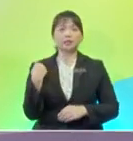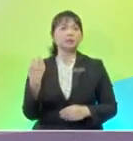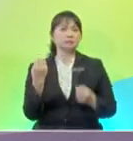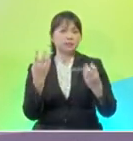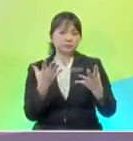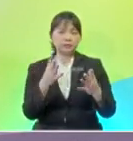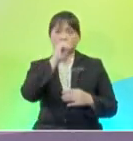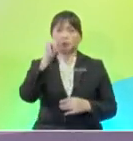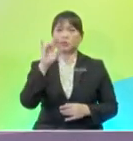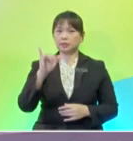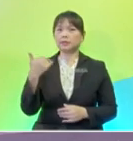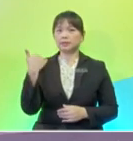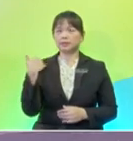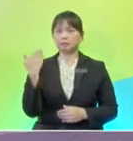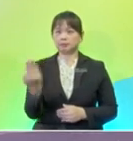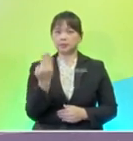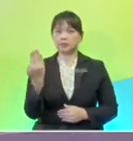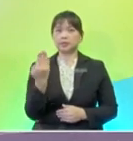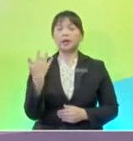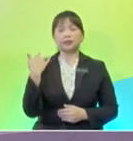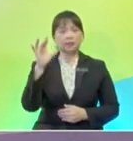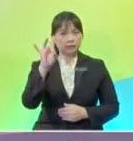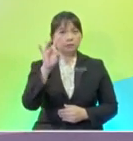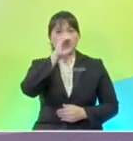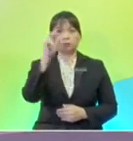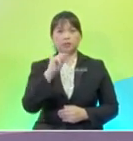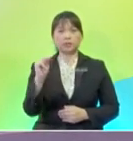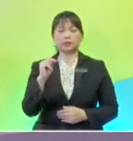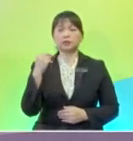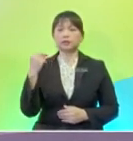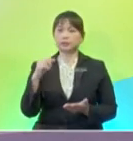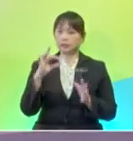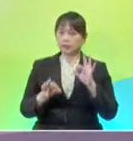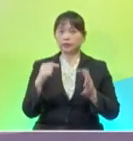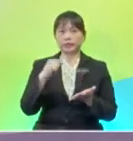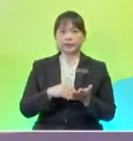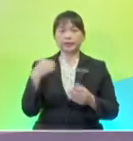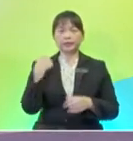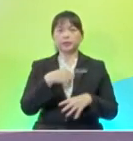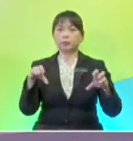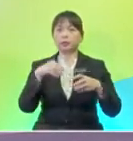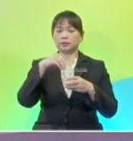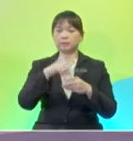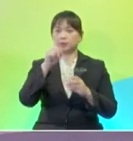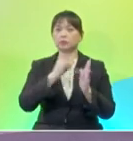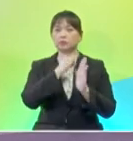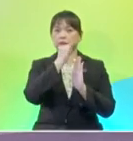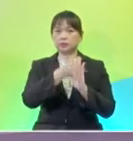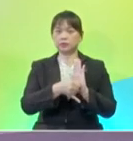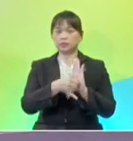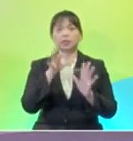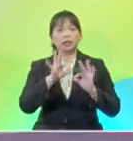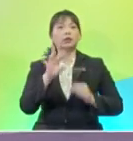dalam pencak silat ada 8 soalan Jadi kalau ini kita buat dalam masa 1 jam lagi 7